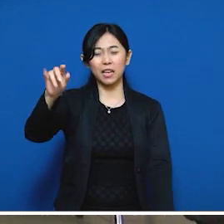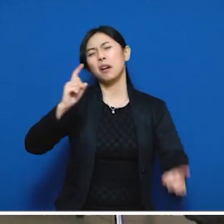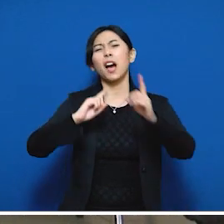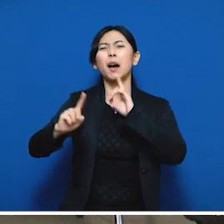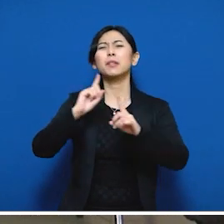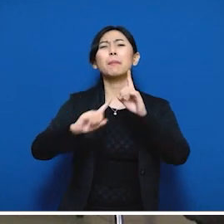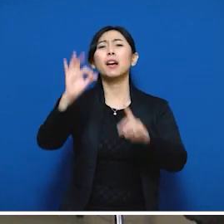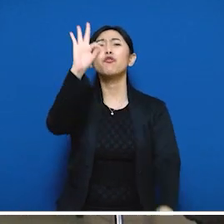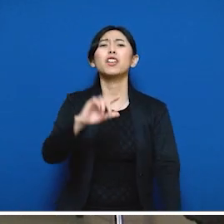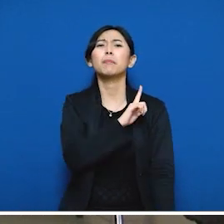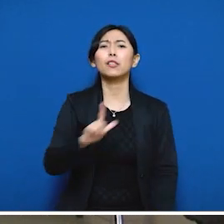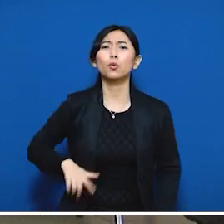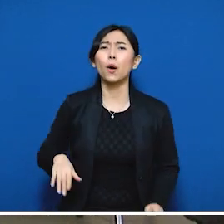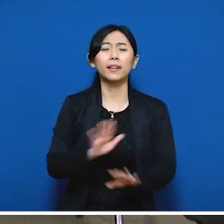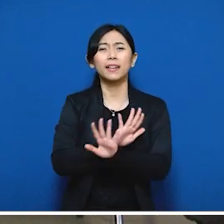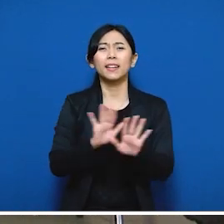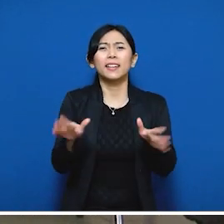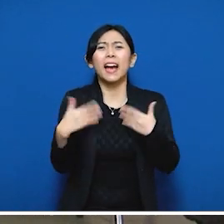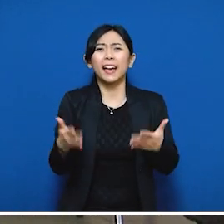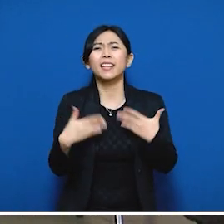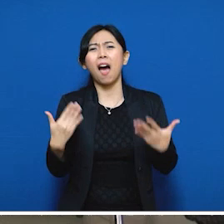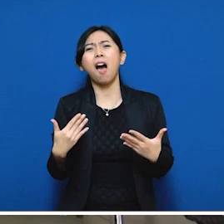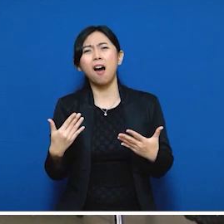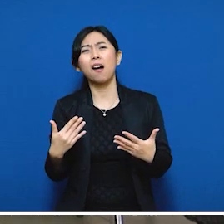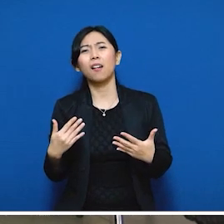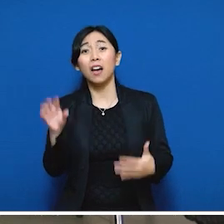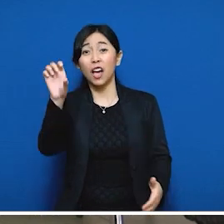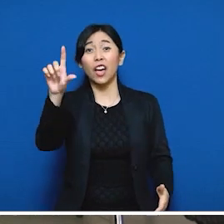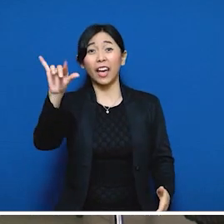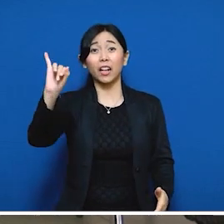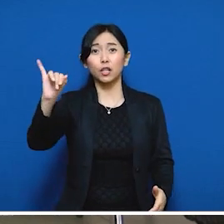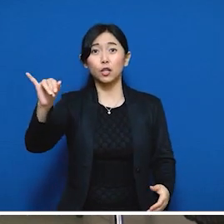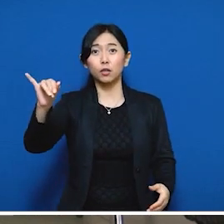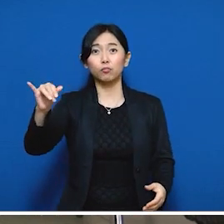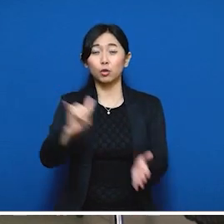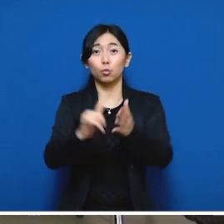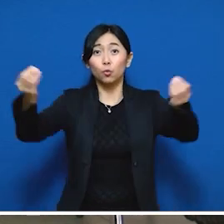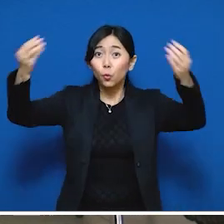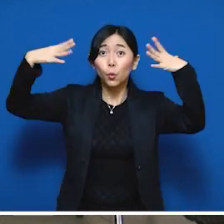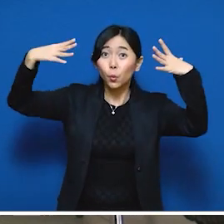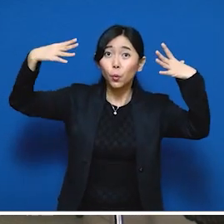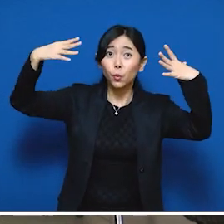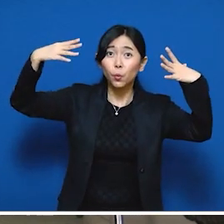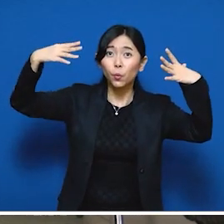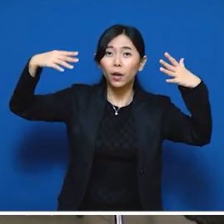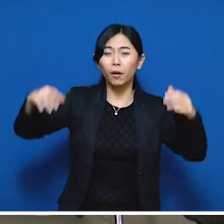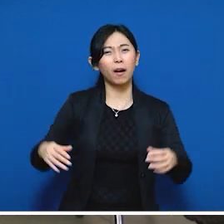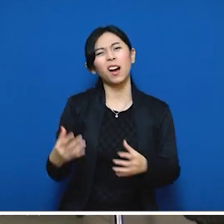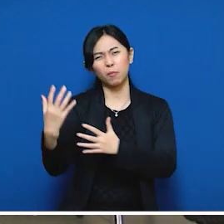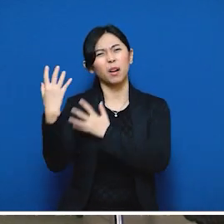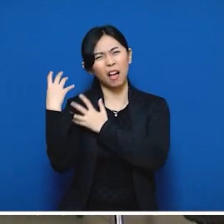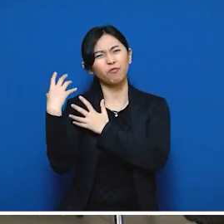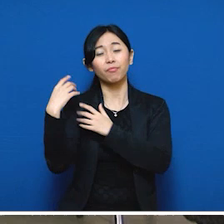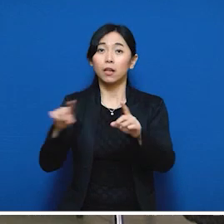Menyampaikan firman Tuhan kepada Sang Mahaguru. Wah berat, saudara-saudara. Tapi Eli